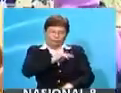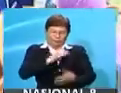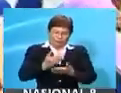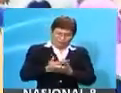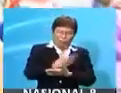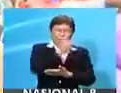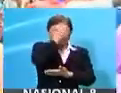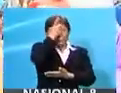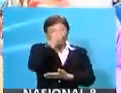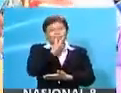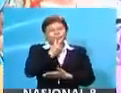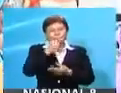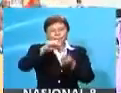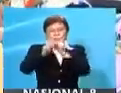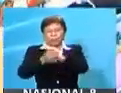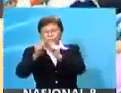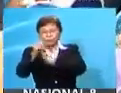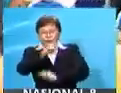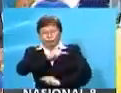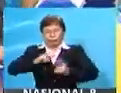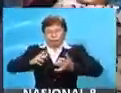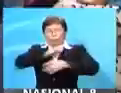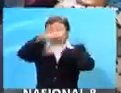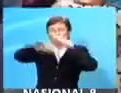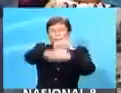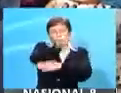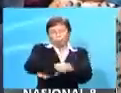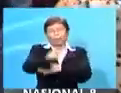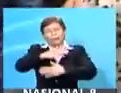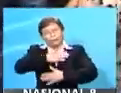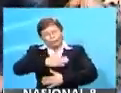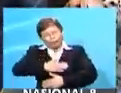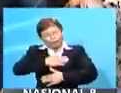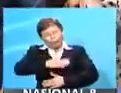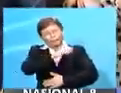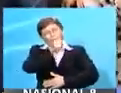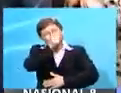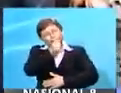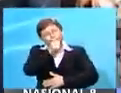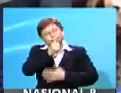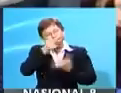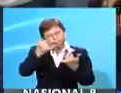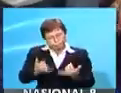mengulas lanjut mengenai rombakan kabinet beliau mahu semua pihak bertenang dan